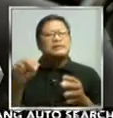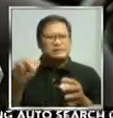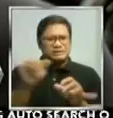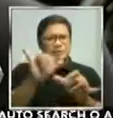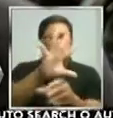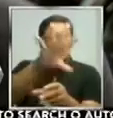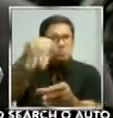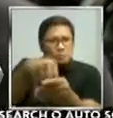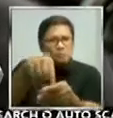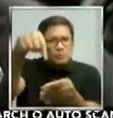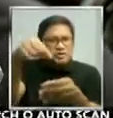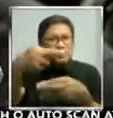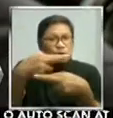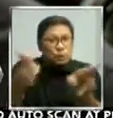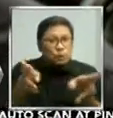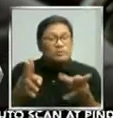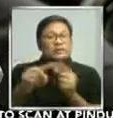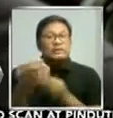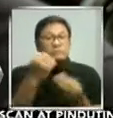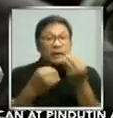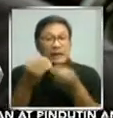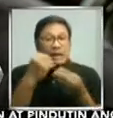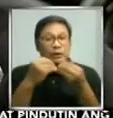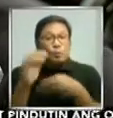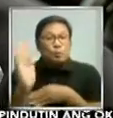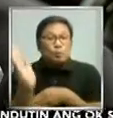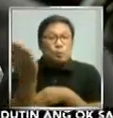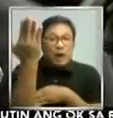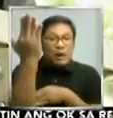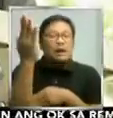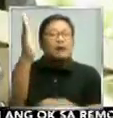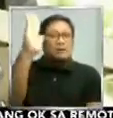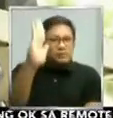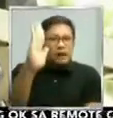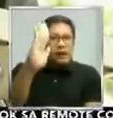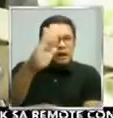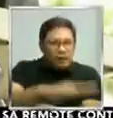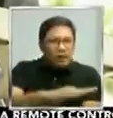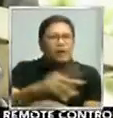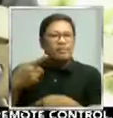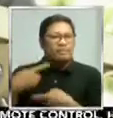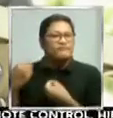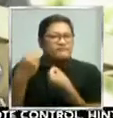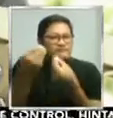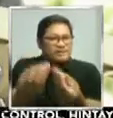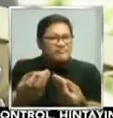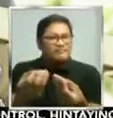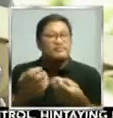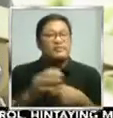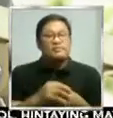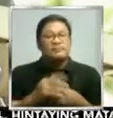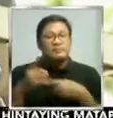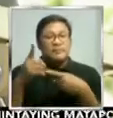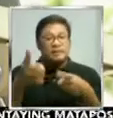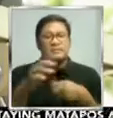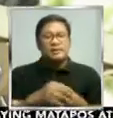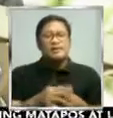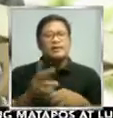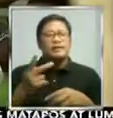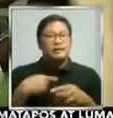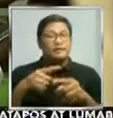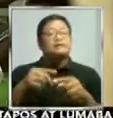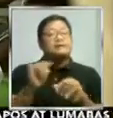At ang pagkain pa, umaga, tanghali, gabi, delivered. Sumunod daw sa hakbang na ito ang iba pang karatig ng mga